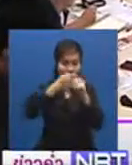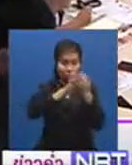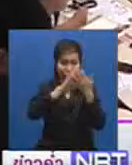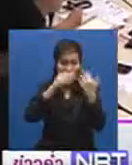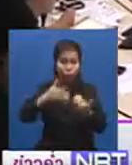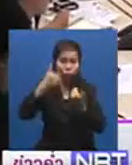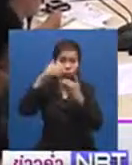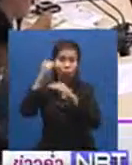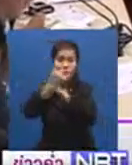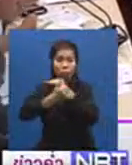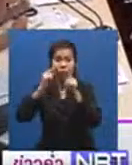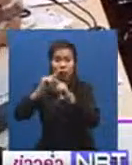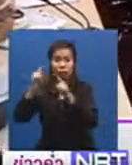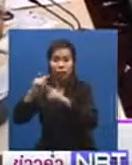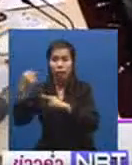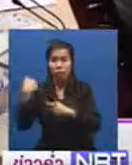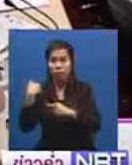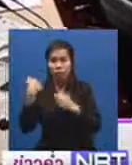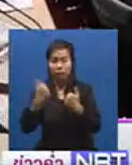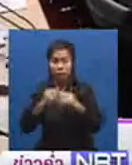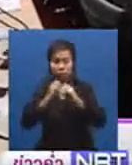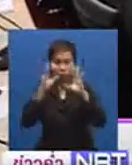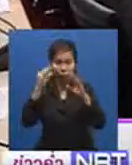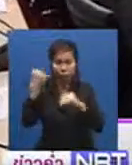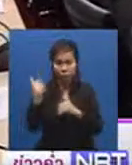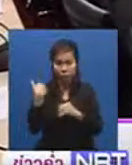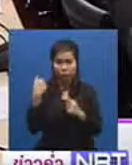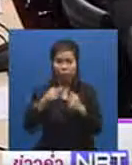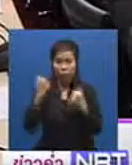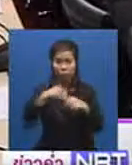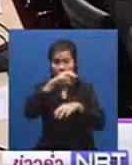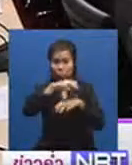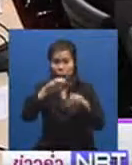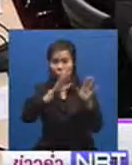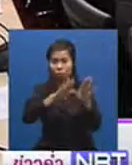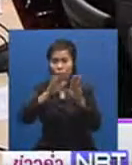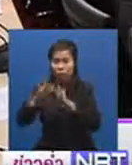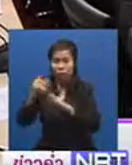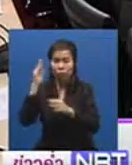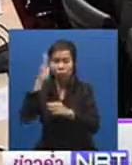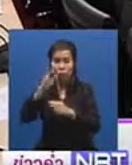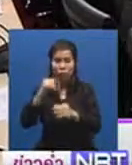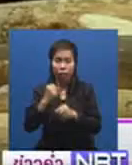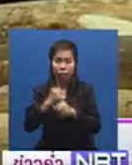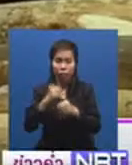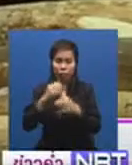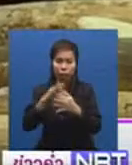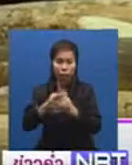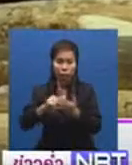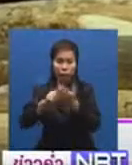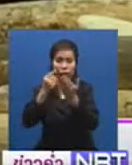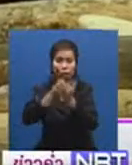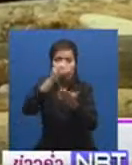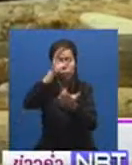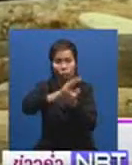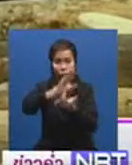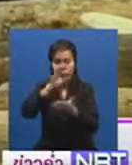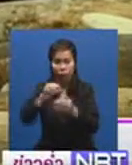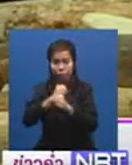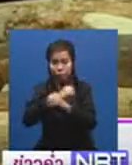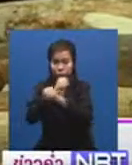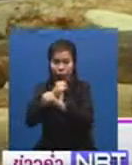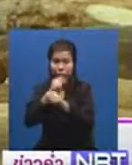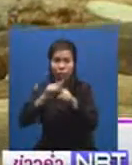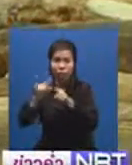นโยบายของรัฐบาลให้เกิดผลที่ชัดเจนในพื้นที่เป้าหมายเพื่อเสนอข้อมูลการปราบปรามต่อสำนักเลขาธิการ